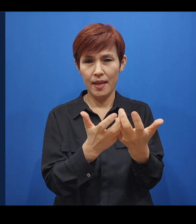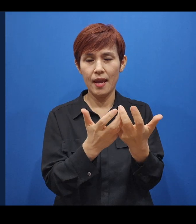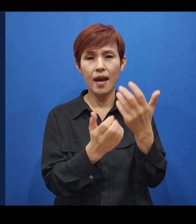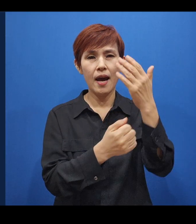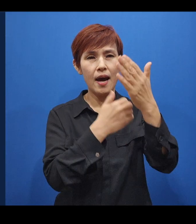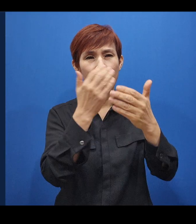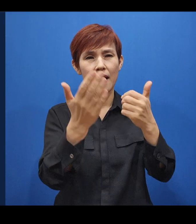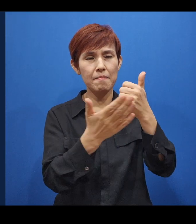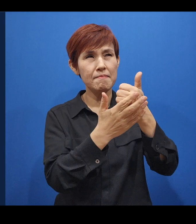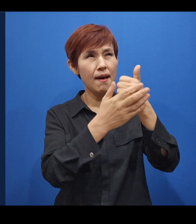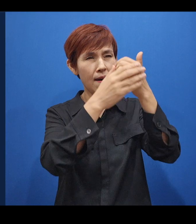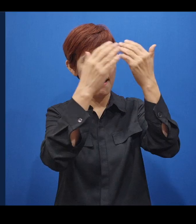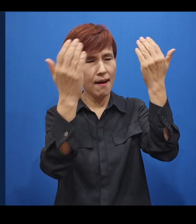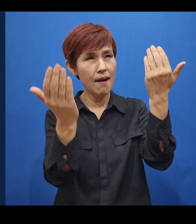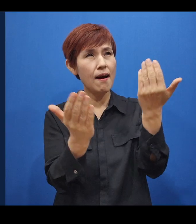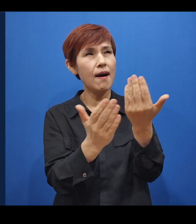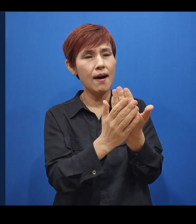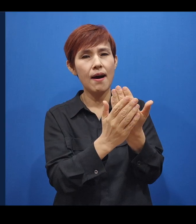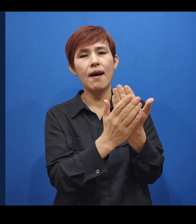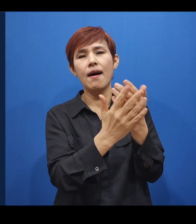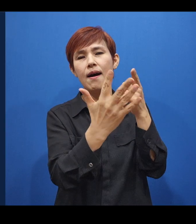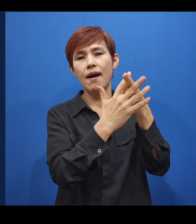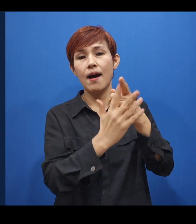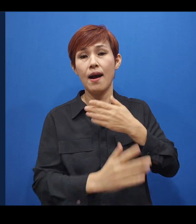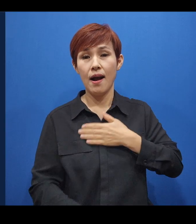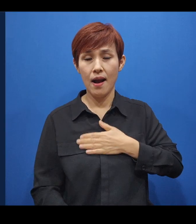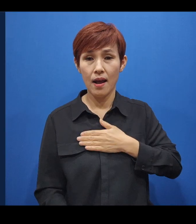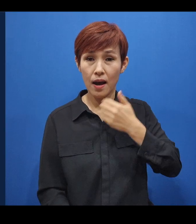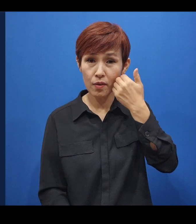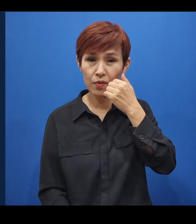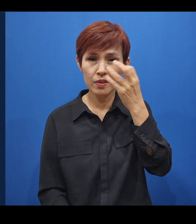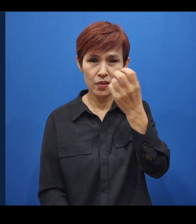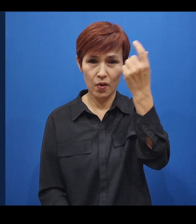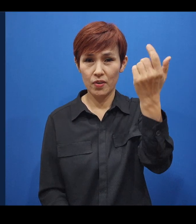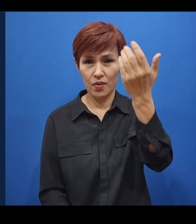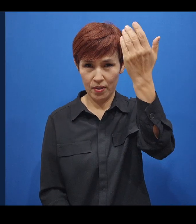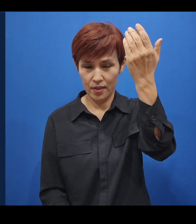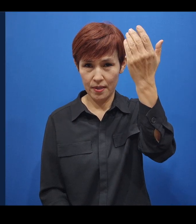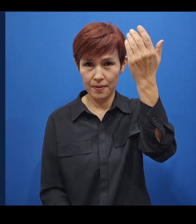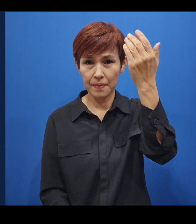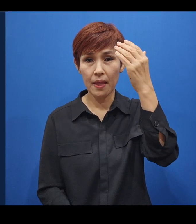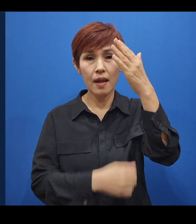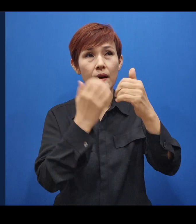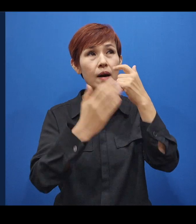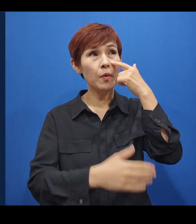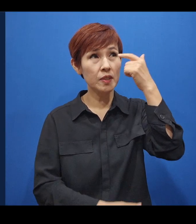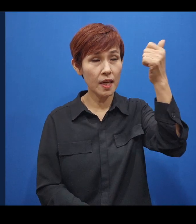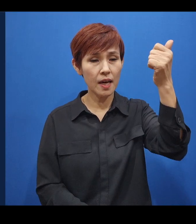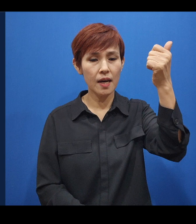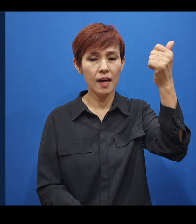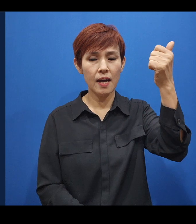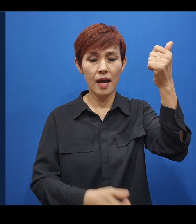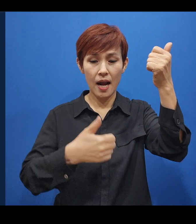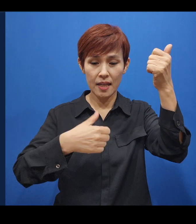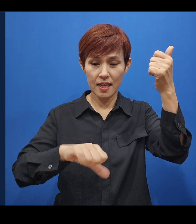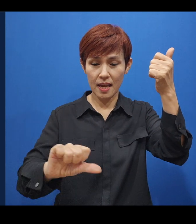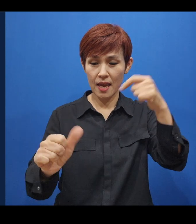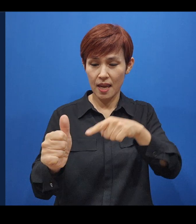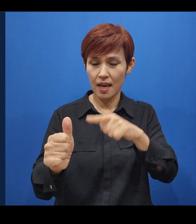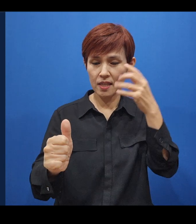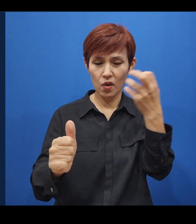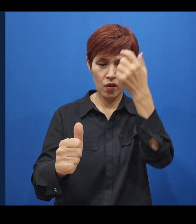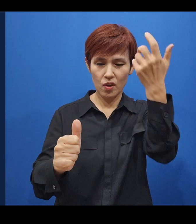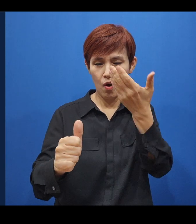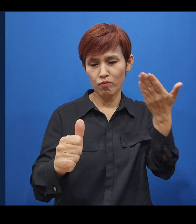깊은 것까지도 통달하시느니라. 누가요? 성령이. 하나님 아버지가 아들에게 성령을 막